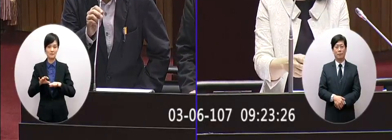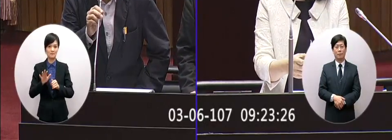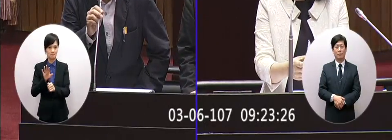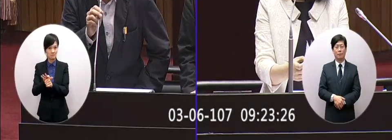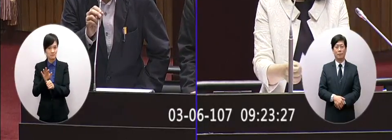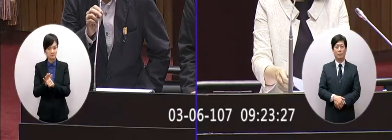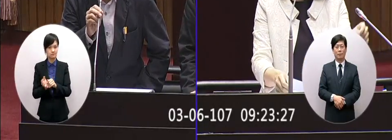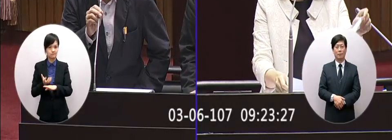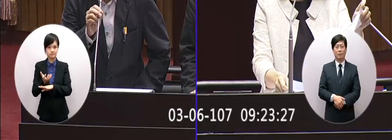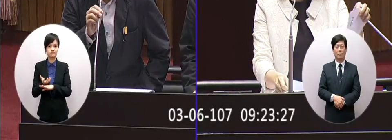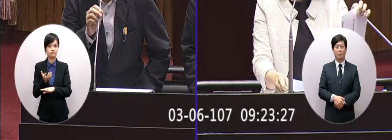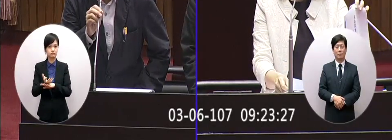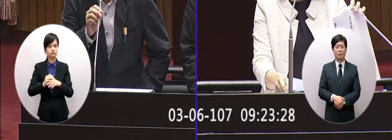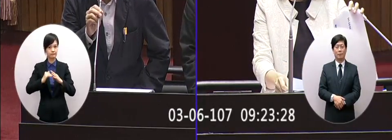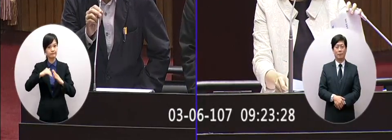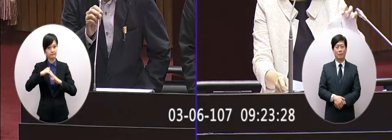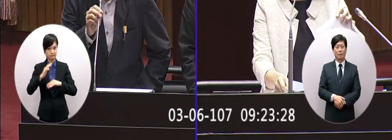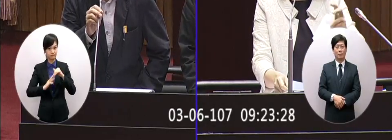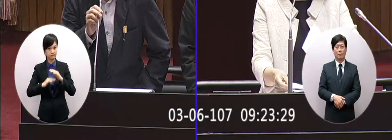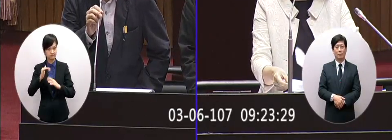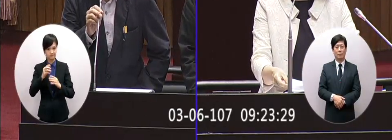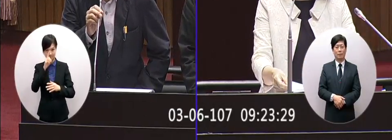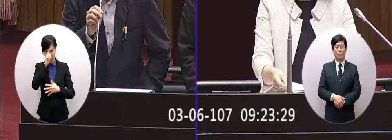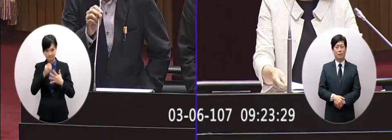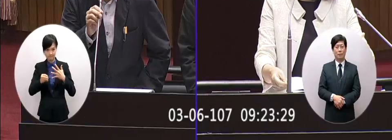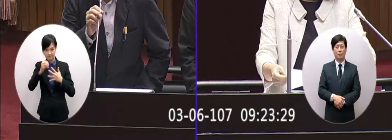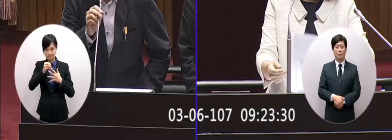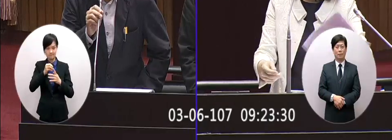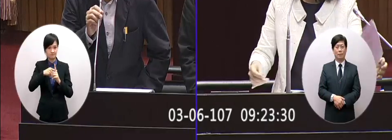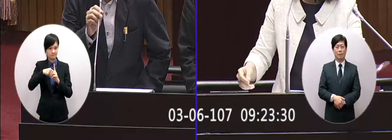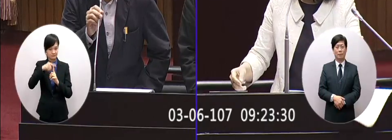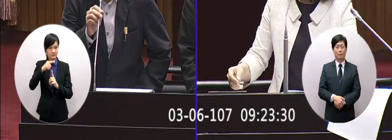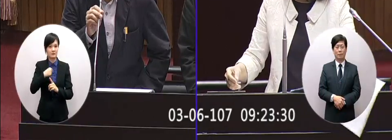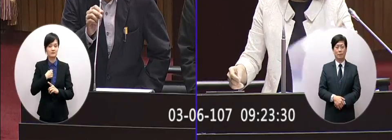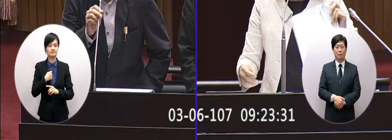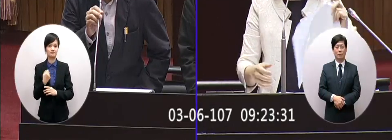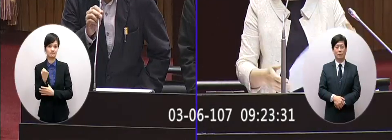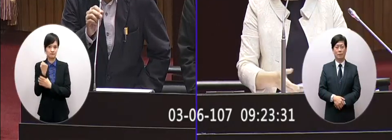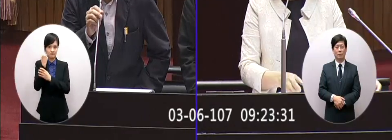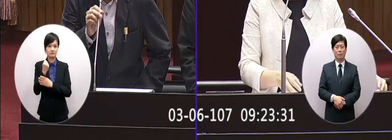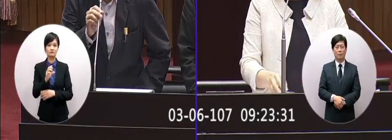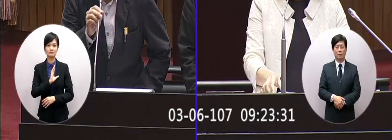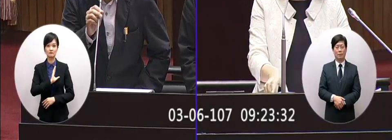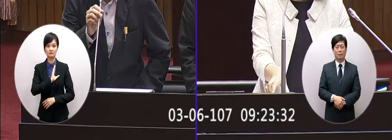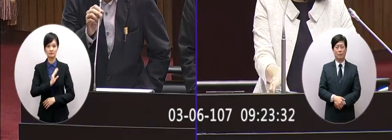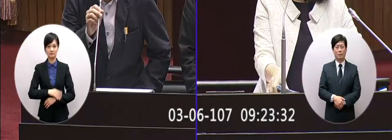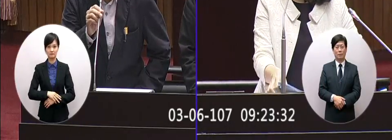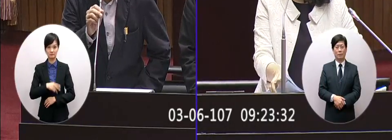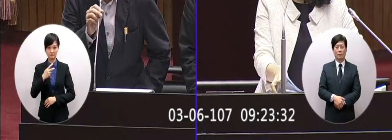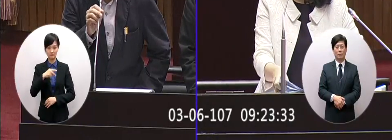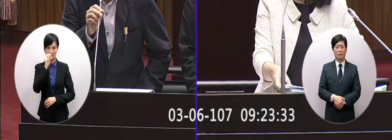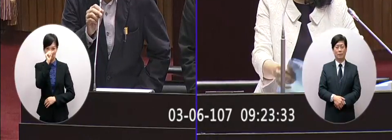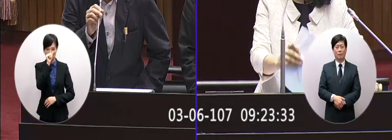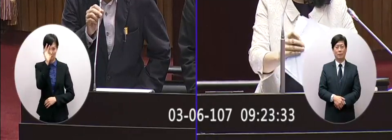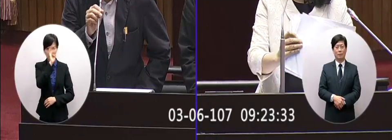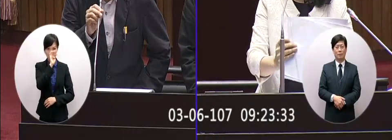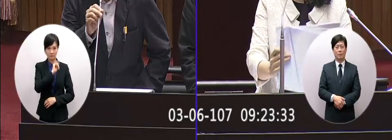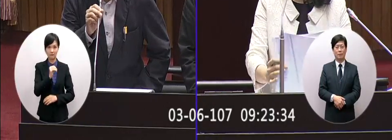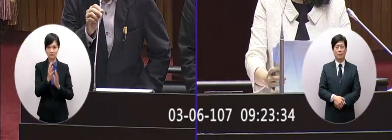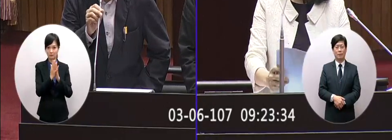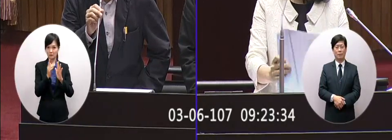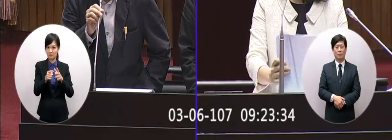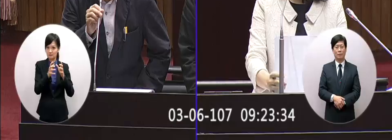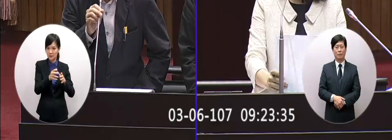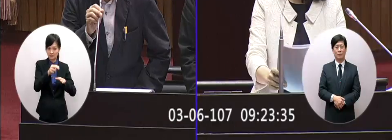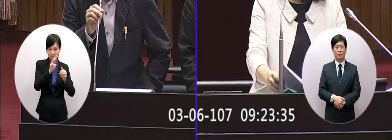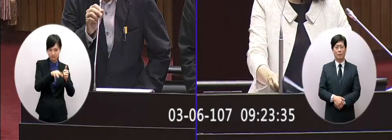好的方向，我们也一直都很支持。那对特搜队的这个设立以及它的训练是非常重要的。